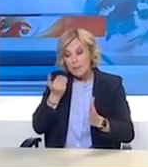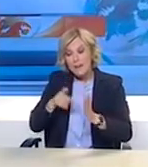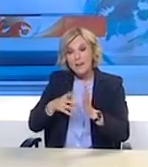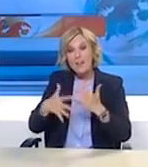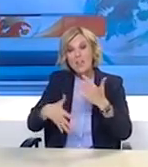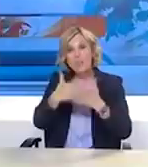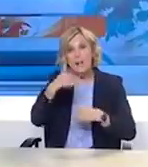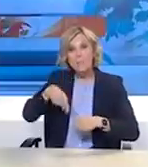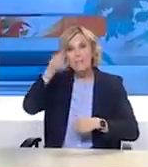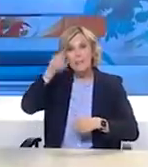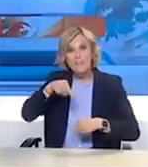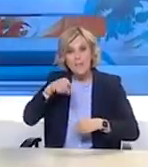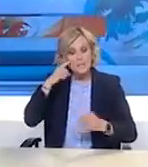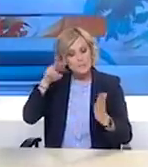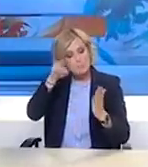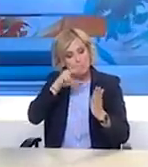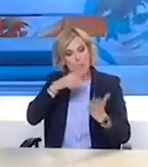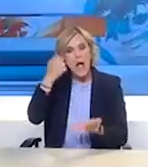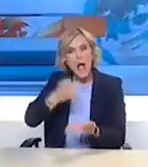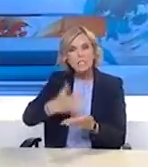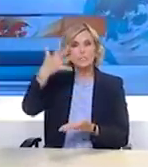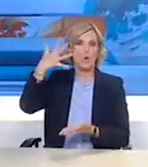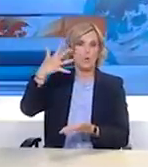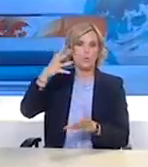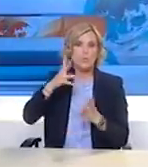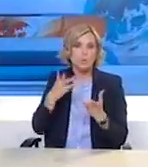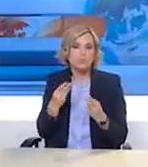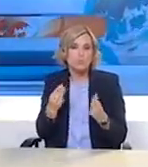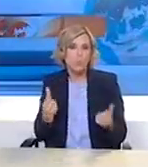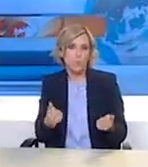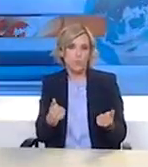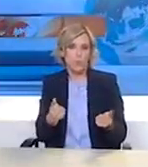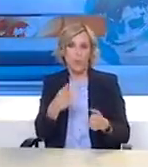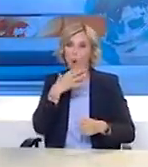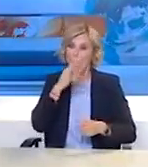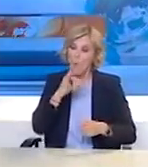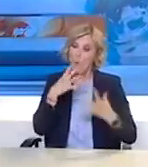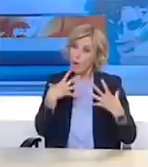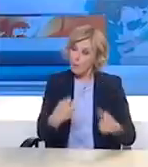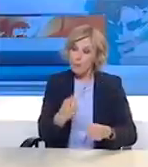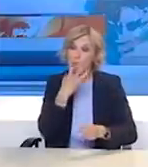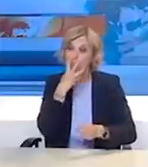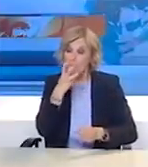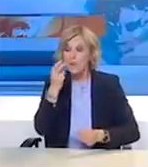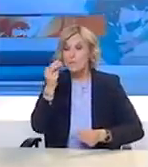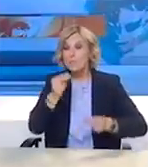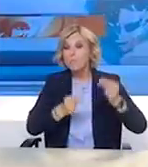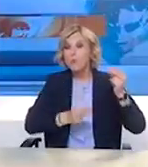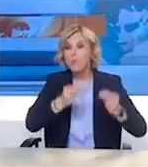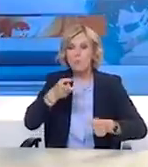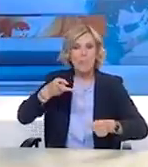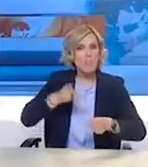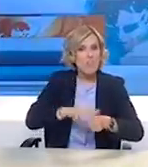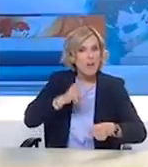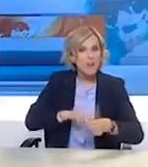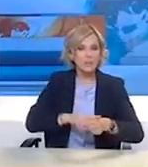υπάρχει μια επίπτωση που αφορά τις σοβαρές περιπτώσεις της νόσου και τους θανάτους, οι οποίοι μπορεί να καθυστερήσουν